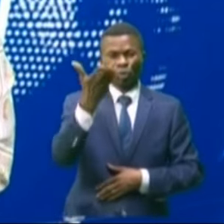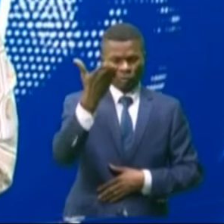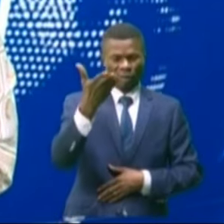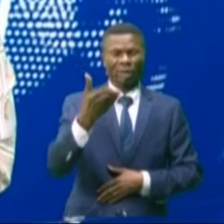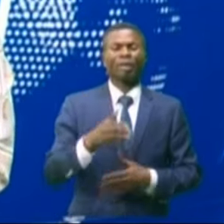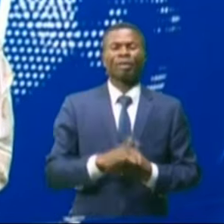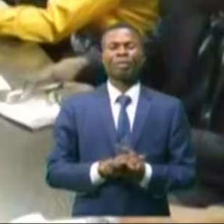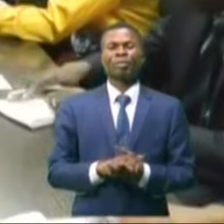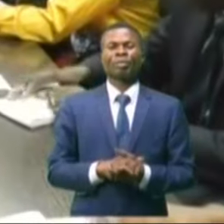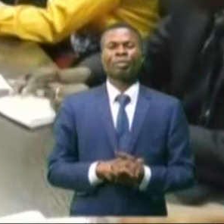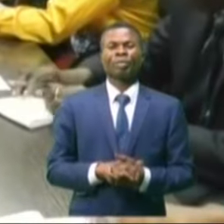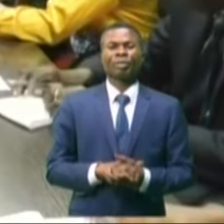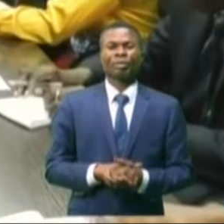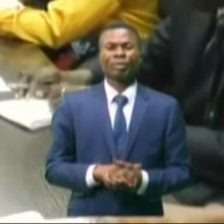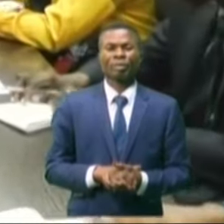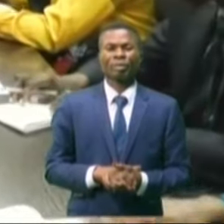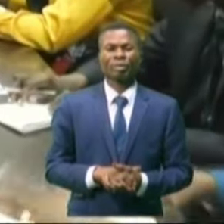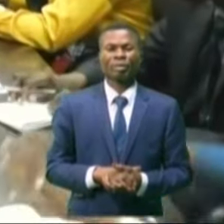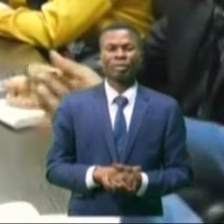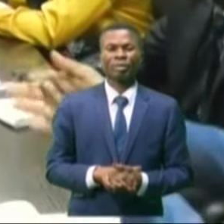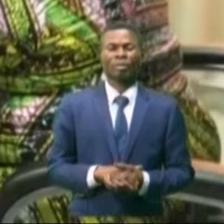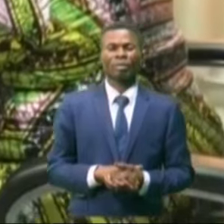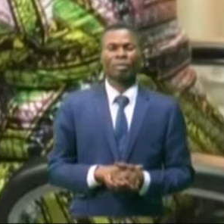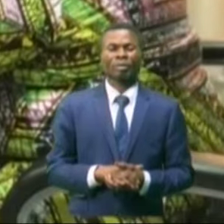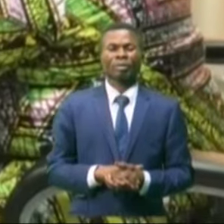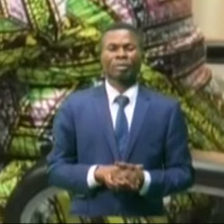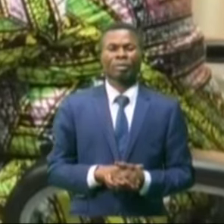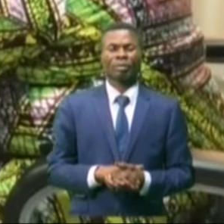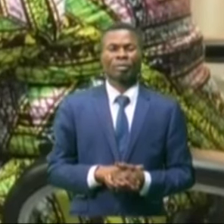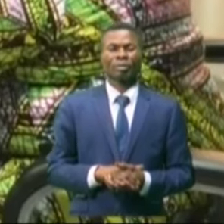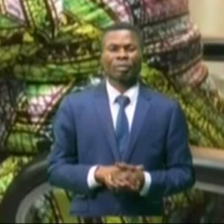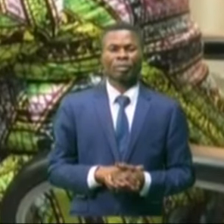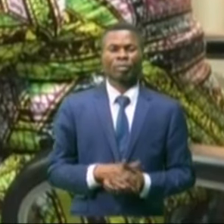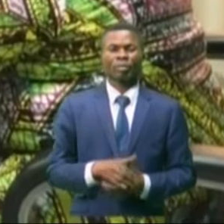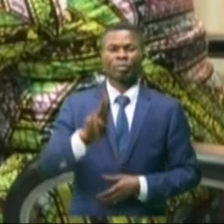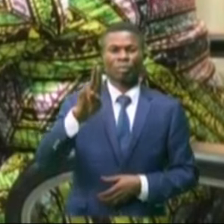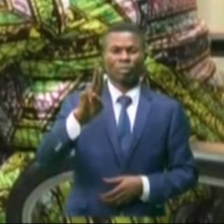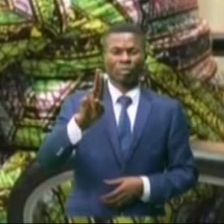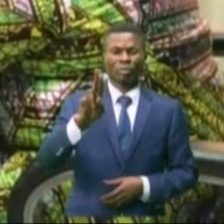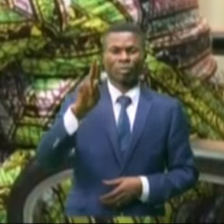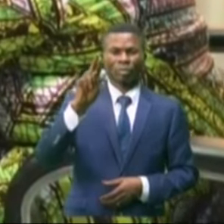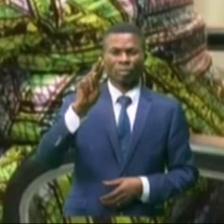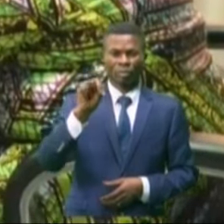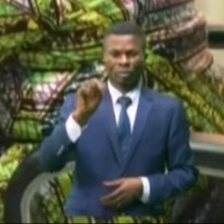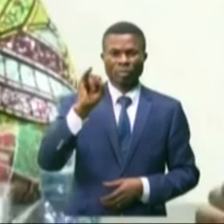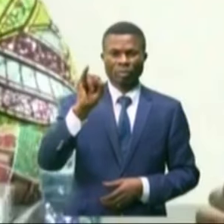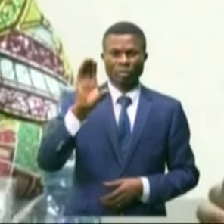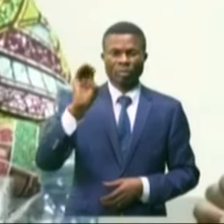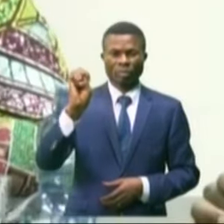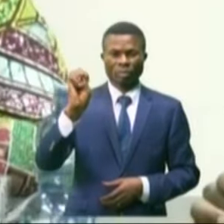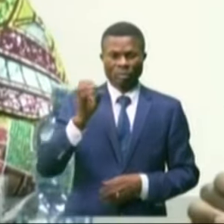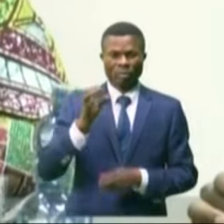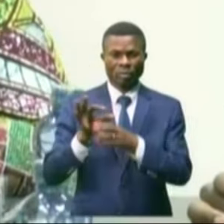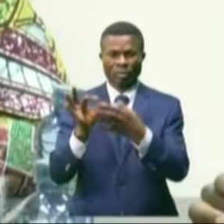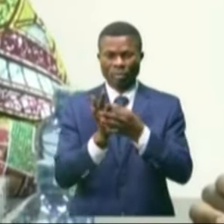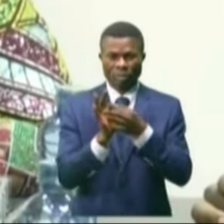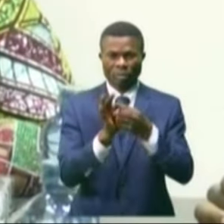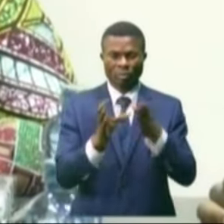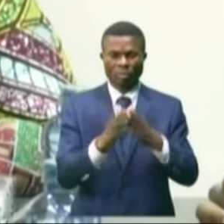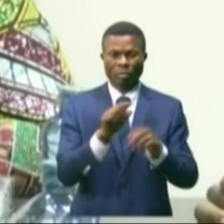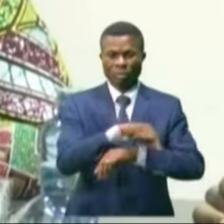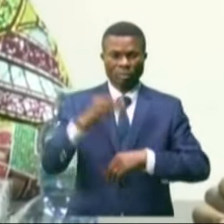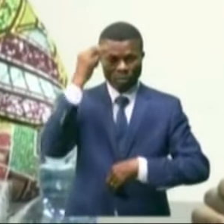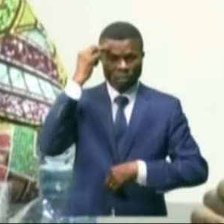reportage. Le Fonds des Nations Unies pour l'Enfance, UNICEF, prend très au sérieux sa coopération avec le ministère du